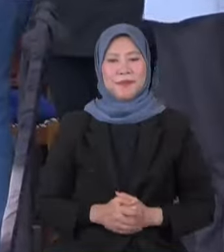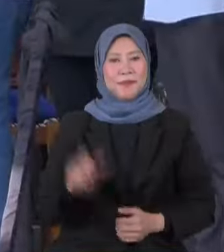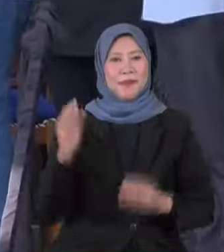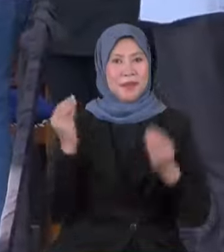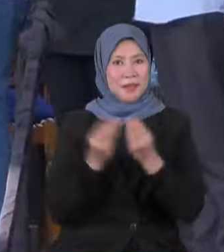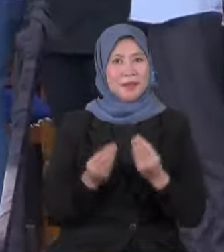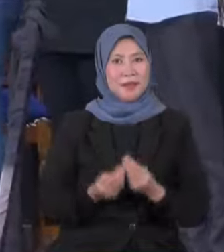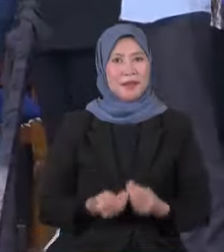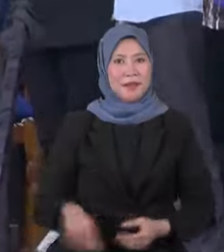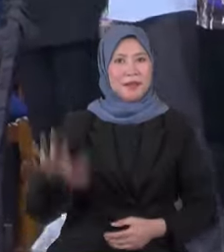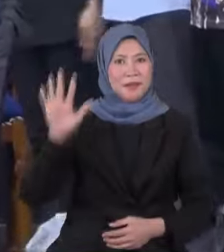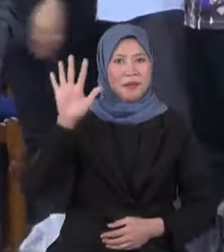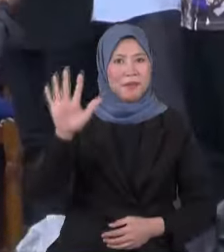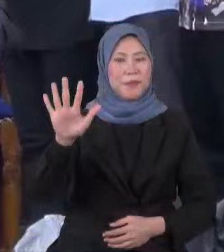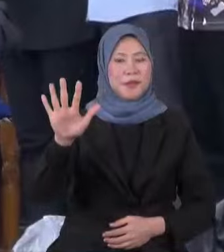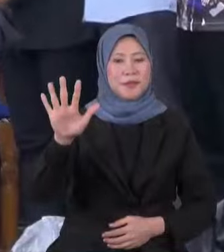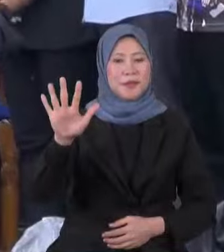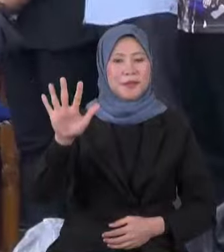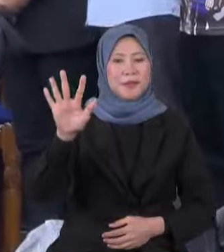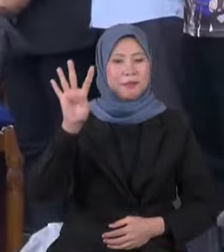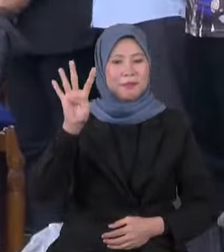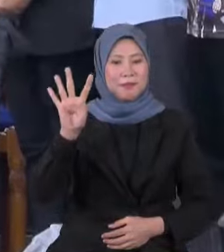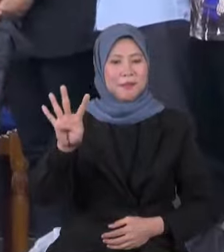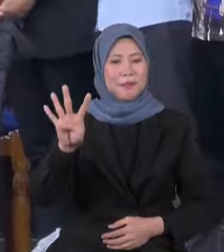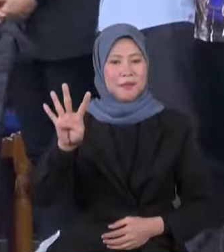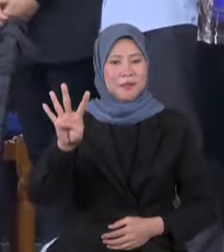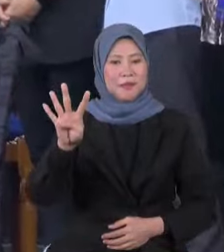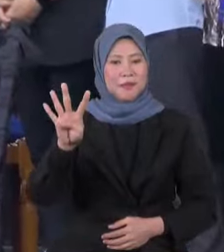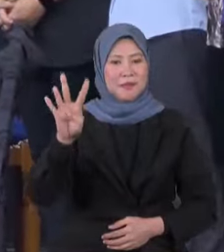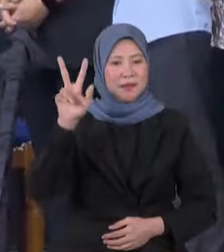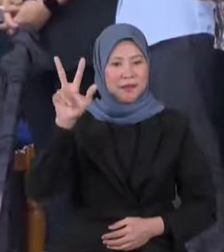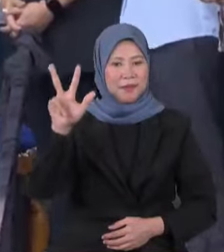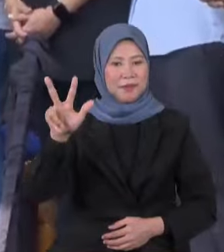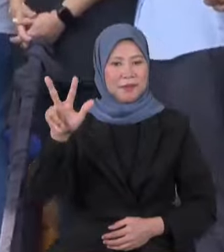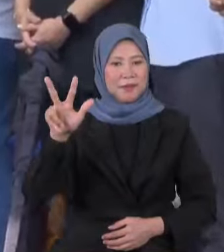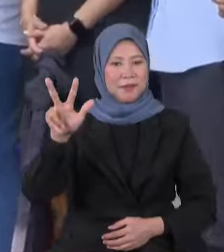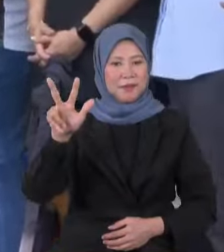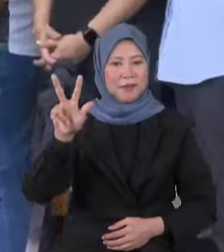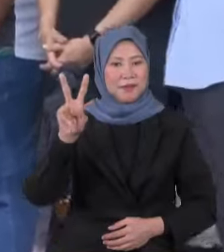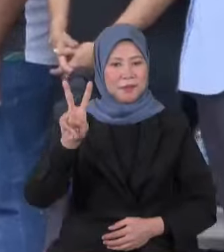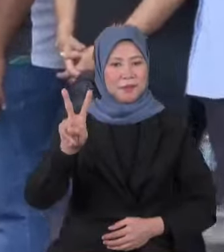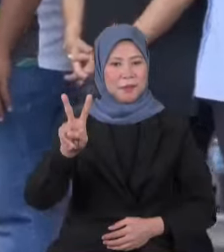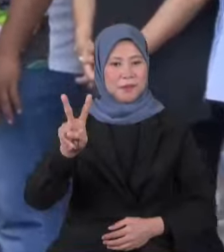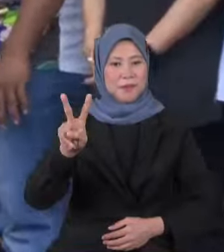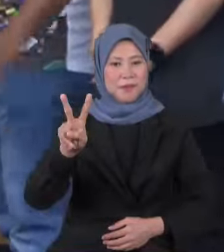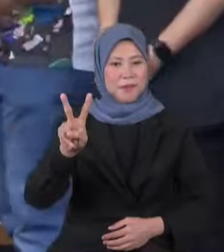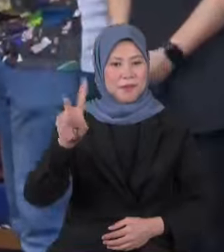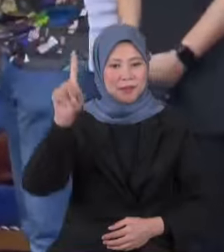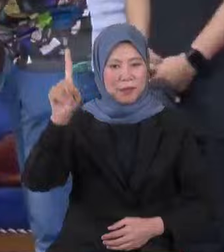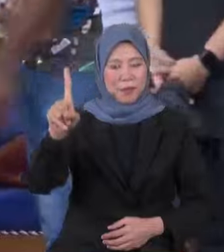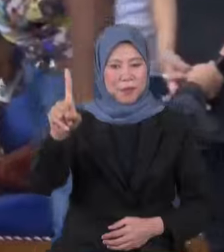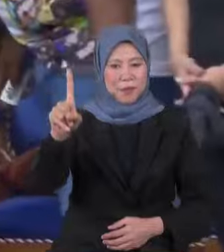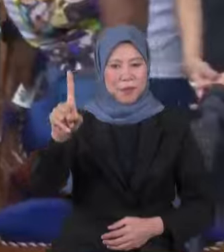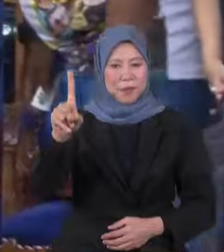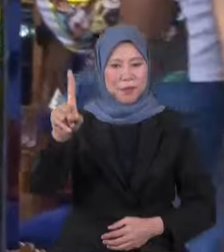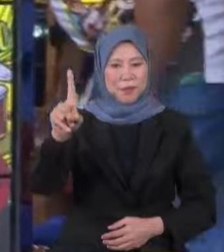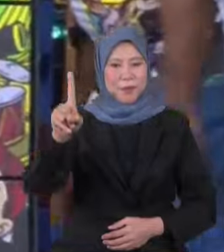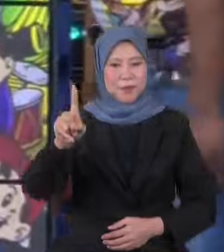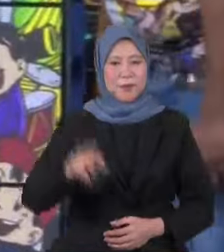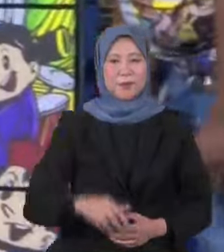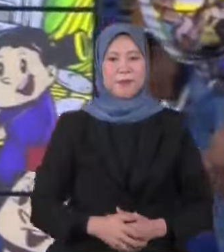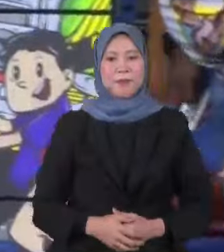kiraan 5, 4, 3, 2, 1.